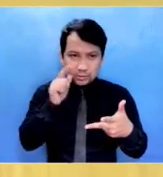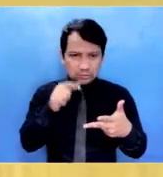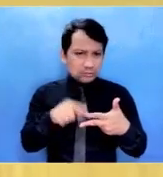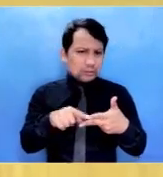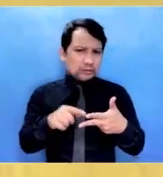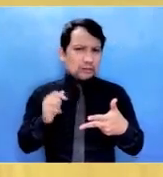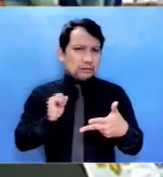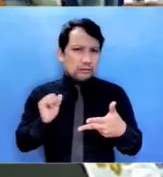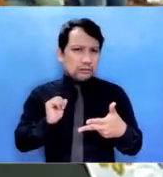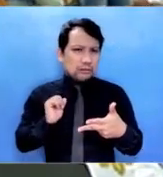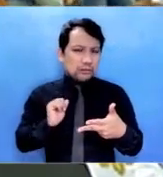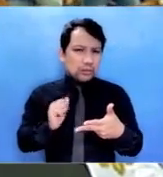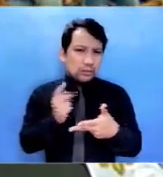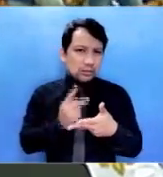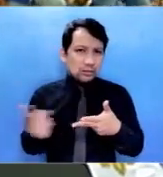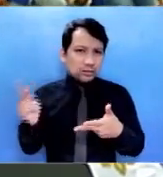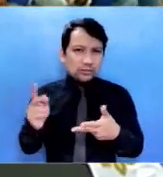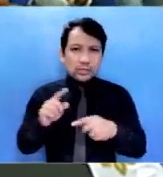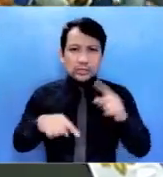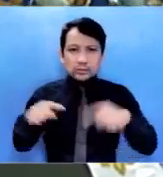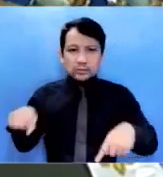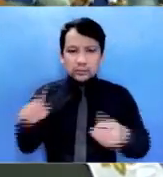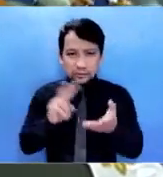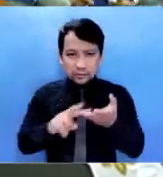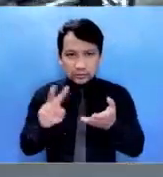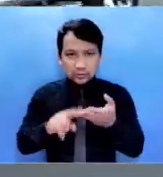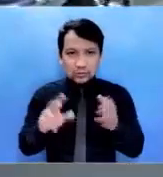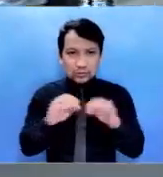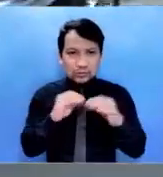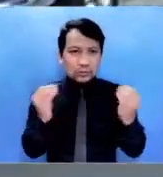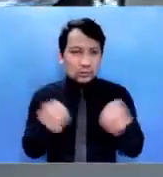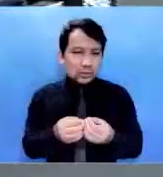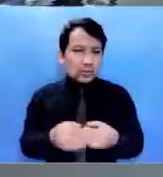nila dinidiscredit ang ibang survey organizations.